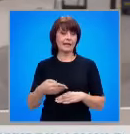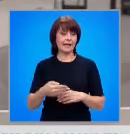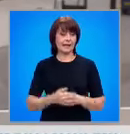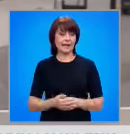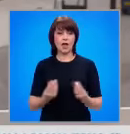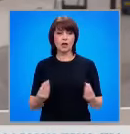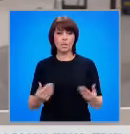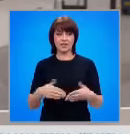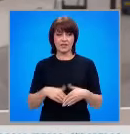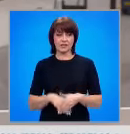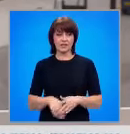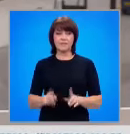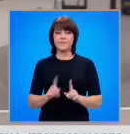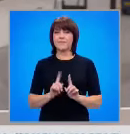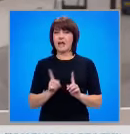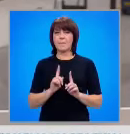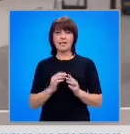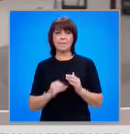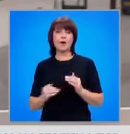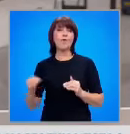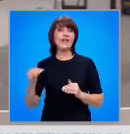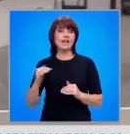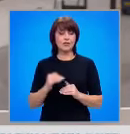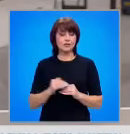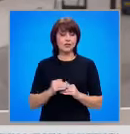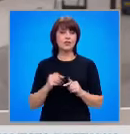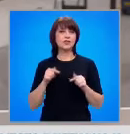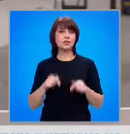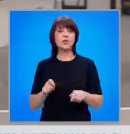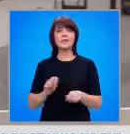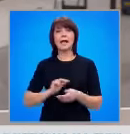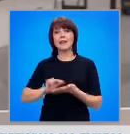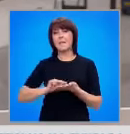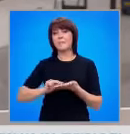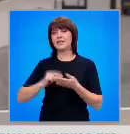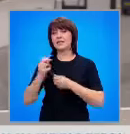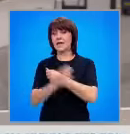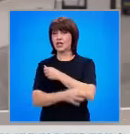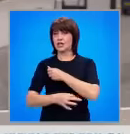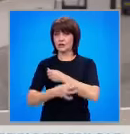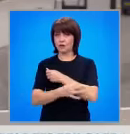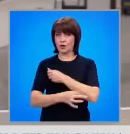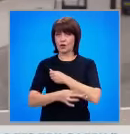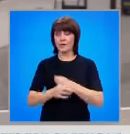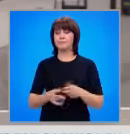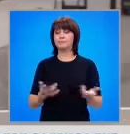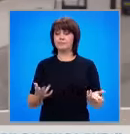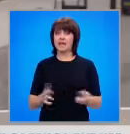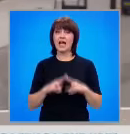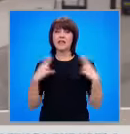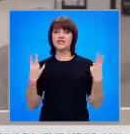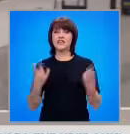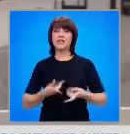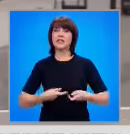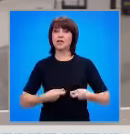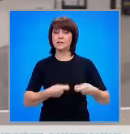Добър вечер! Няма да бъде преувеличено, ако кажем, че днес тук се писа история. Британците и светът изпратиха най-дълго управлявалият